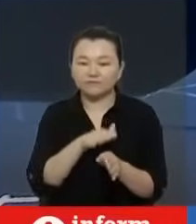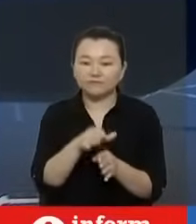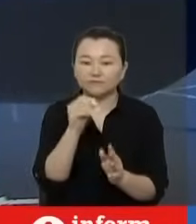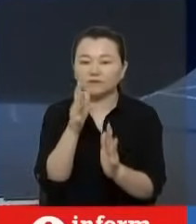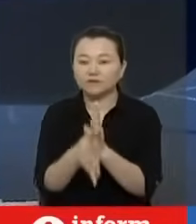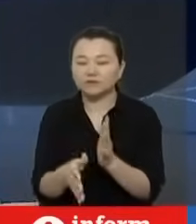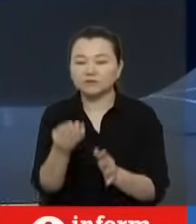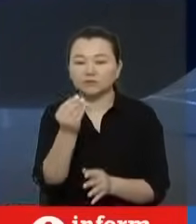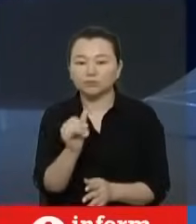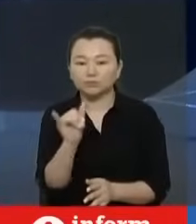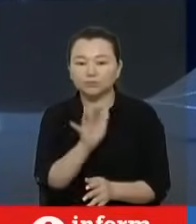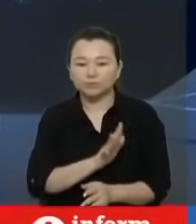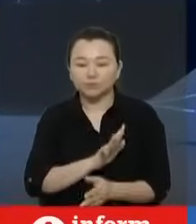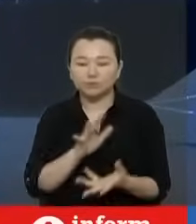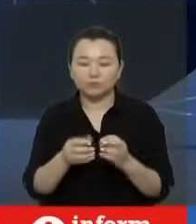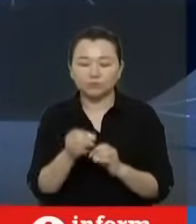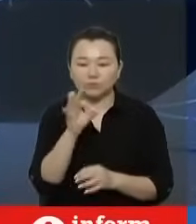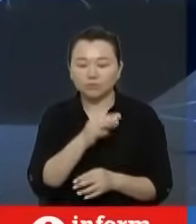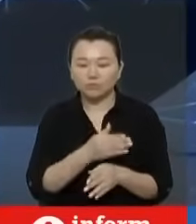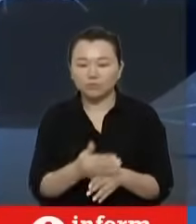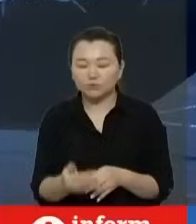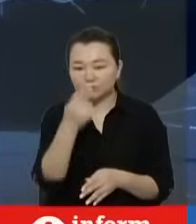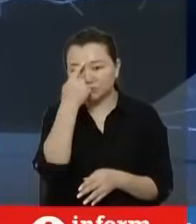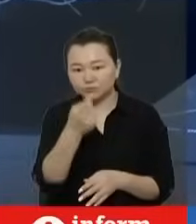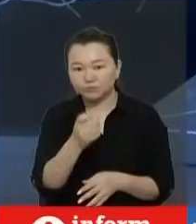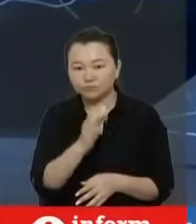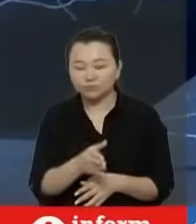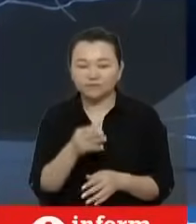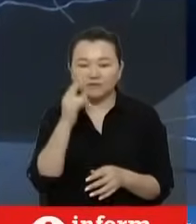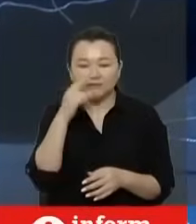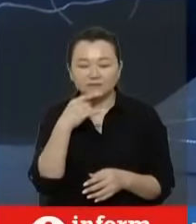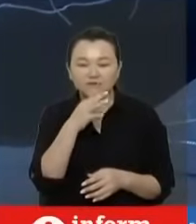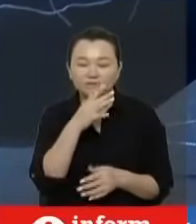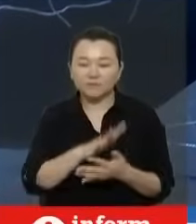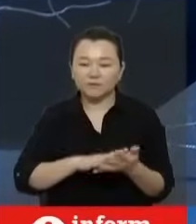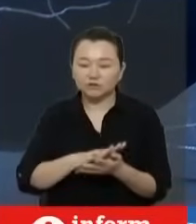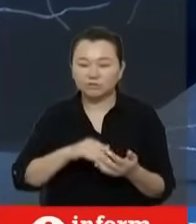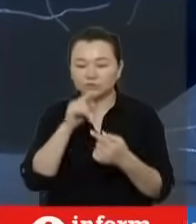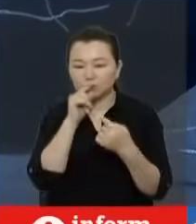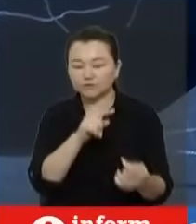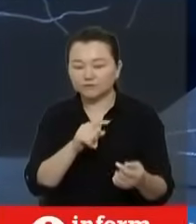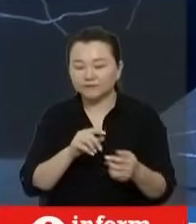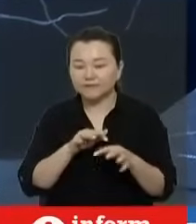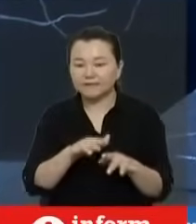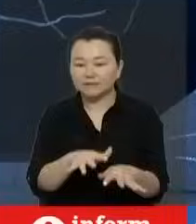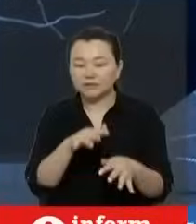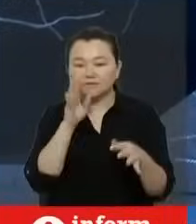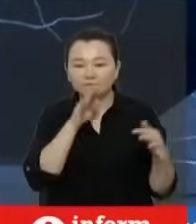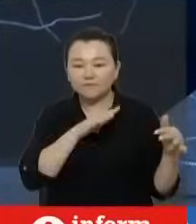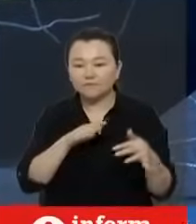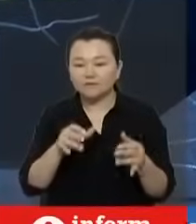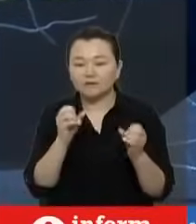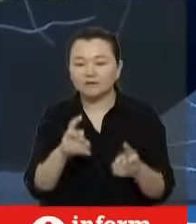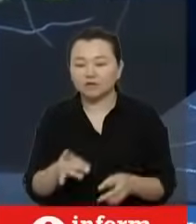средств. О результатах сообщат позже. Тем временем в Казахстане продолжают противостоять паводкам. Как обстоят дела в